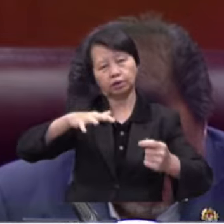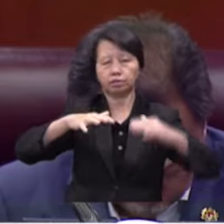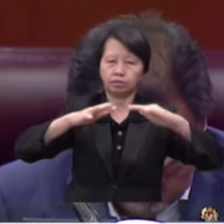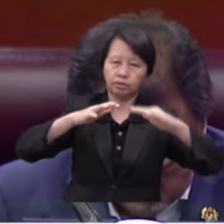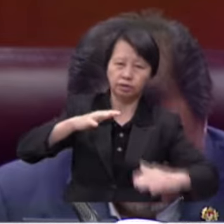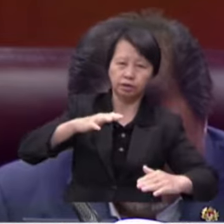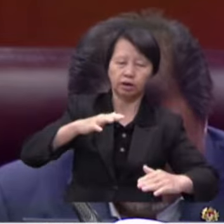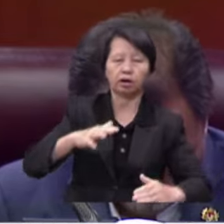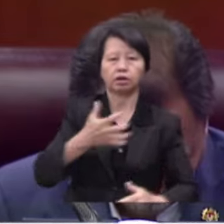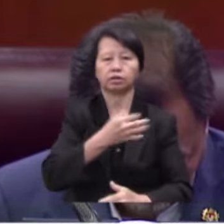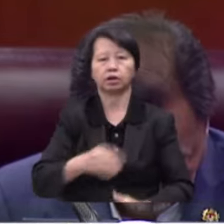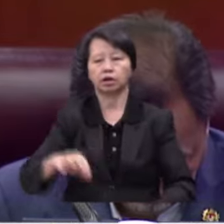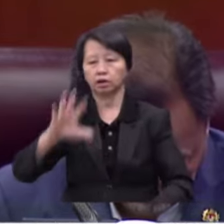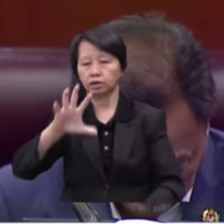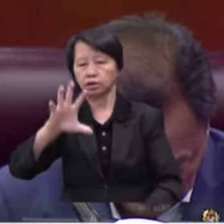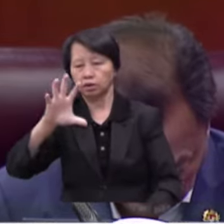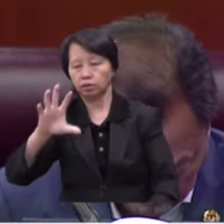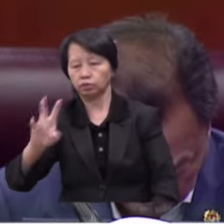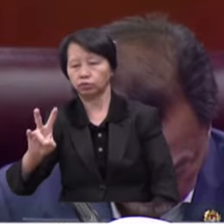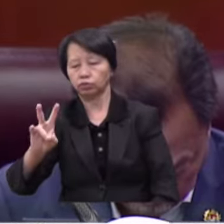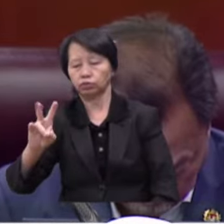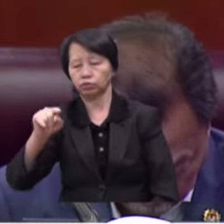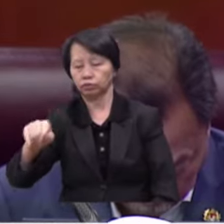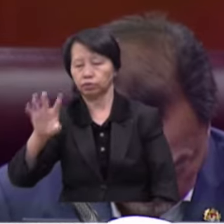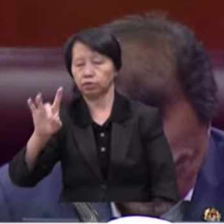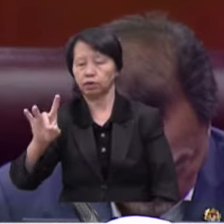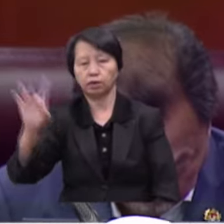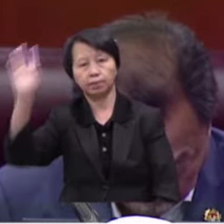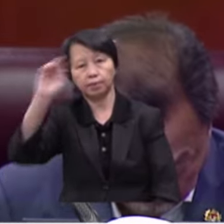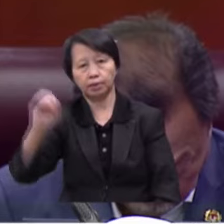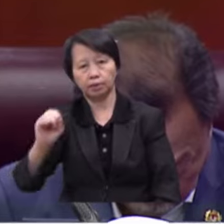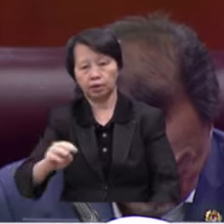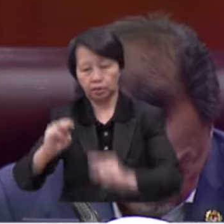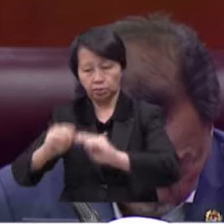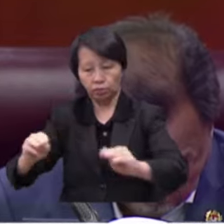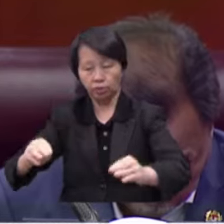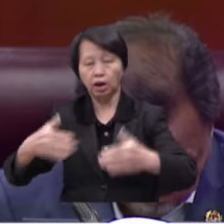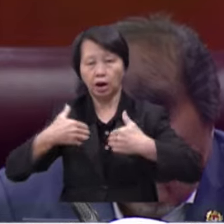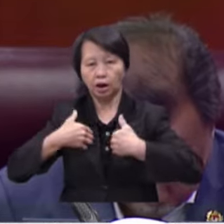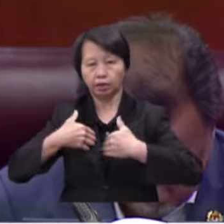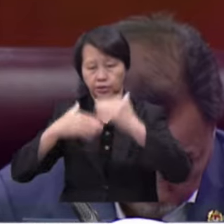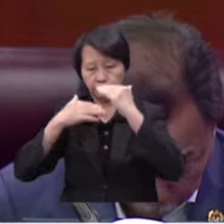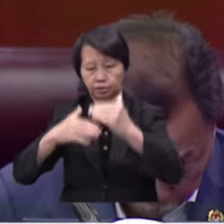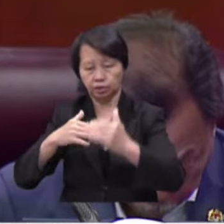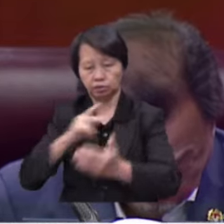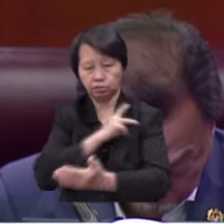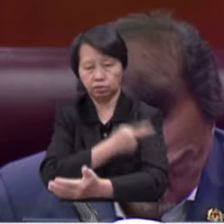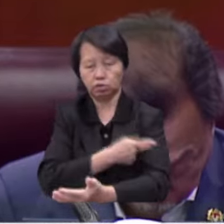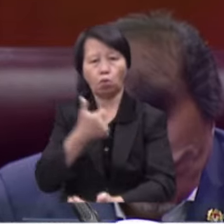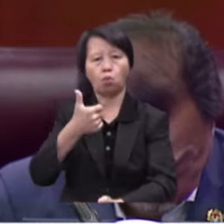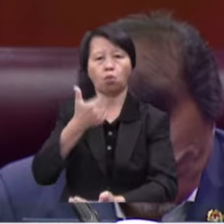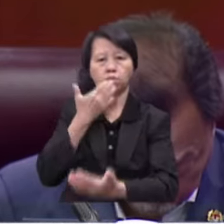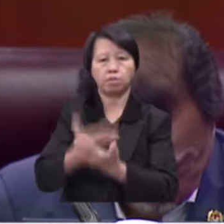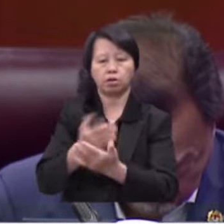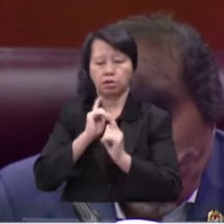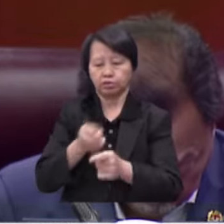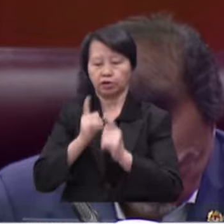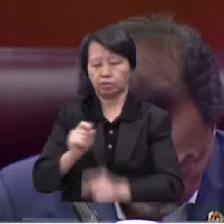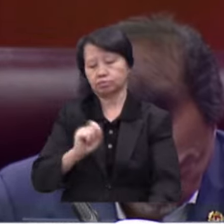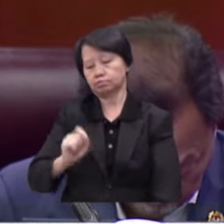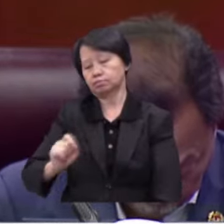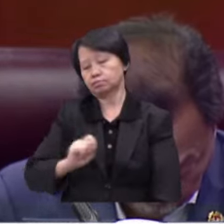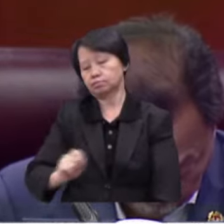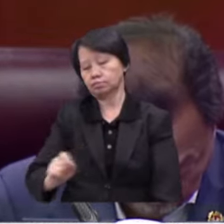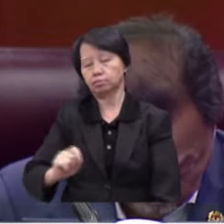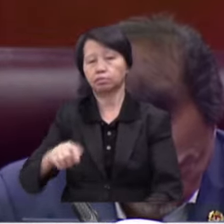melintas manakala 507 petualangan mempunyai tahap penguasaan baik dalam menjawab item